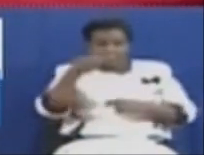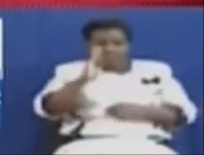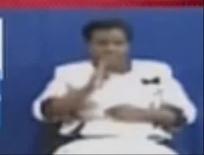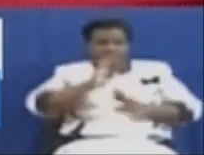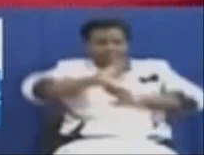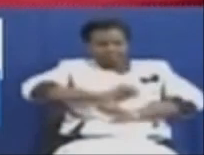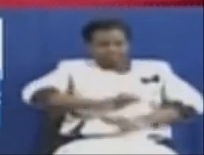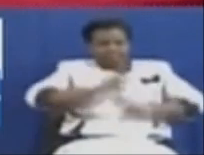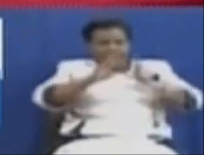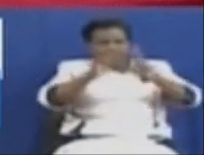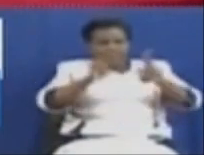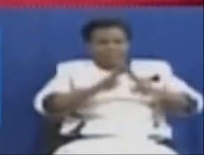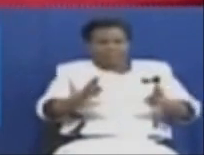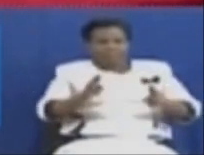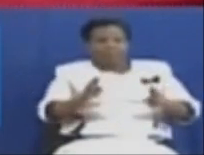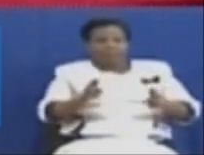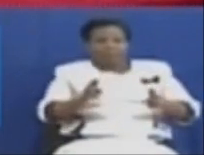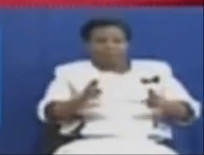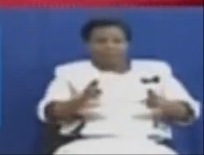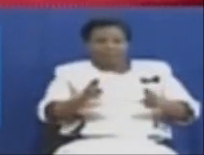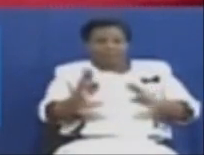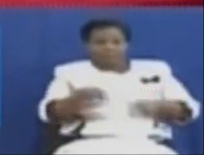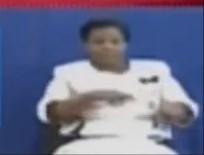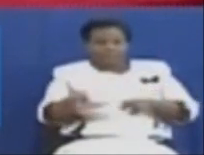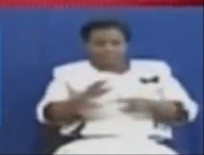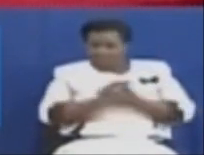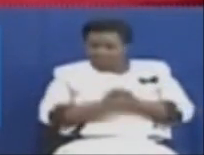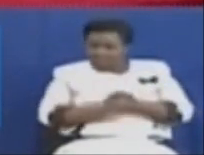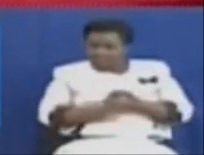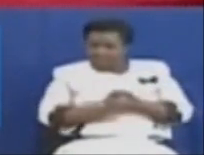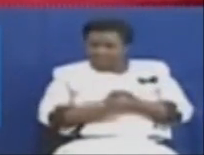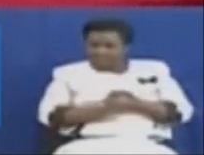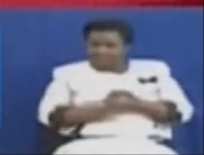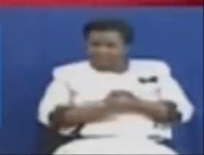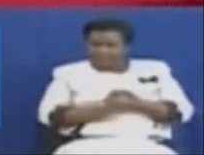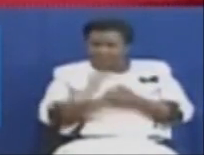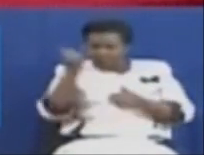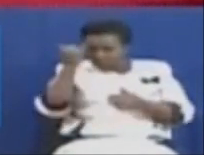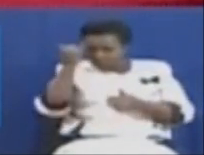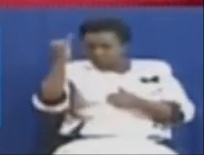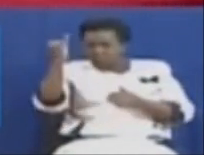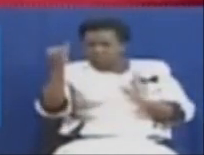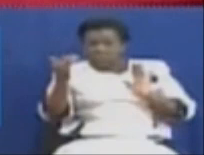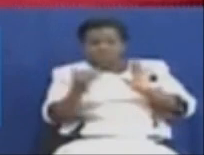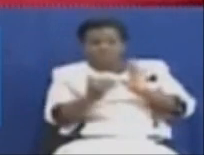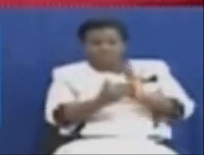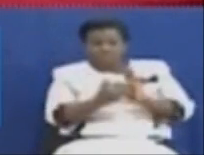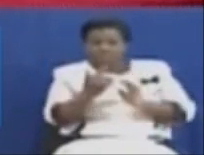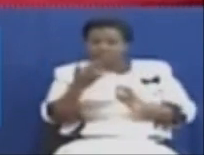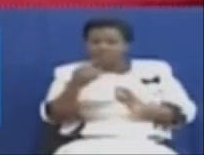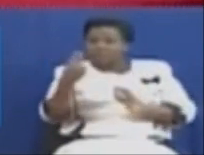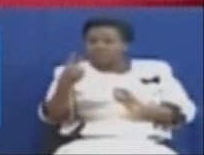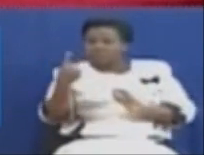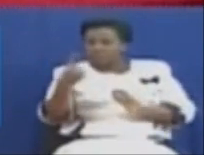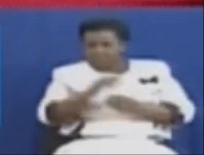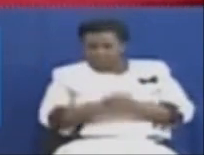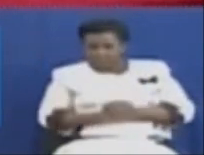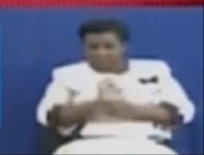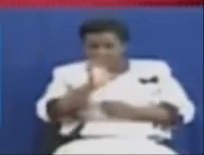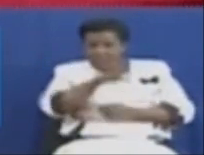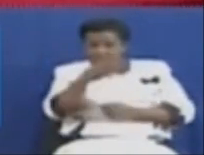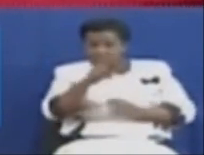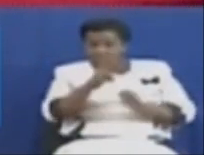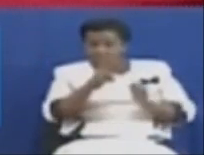kwenda shuleni kwa wakati ule wa masomo badala kufanya kupita mitaani na biashara akitembeza?